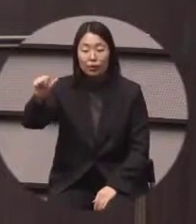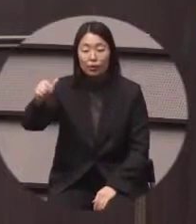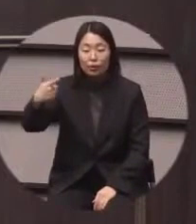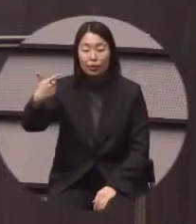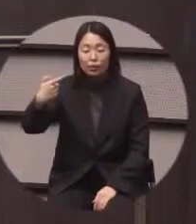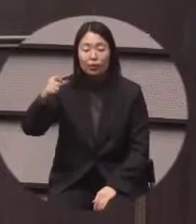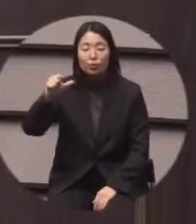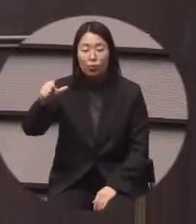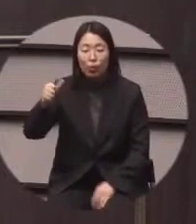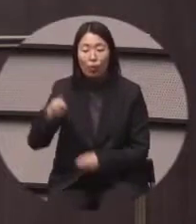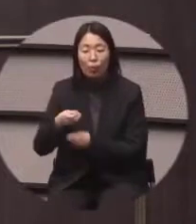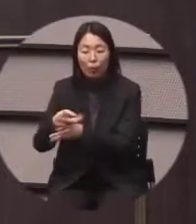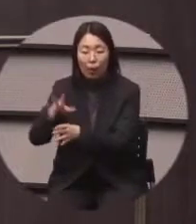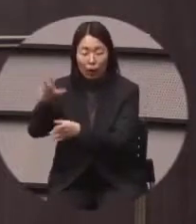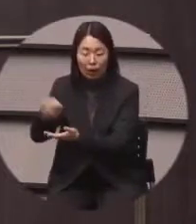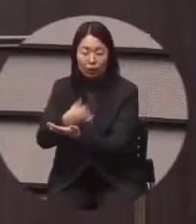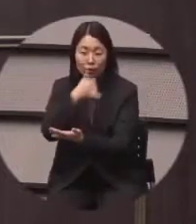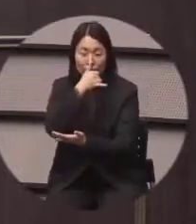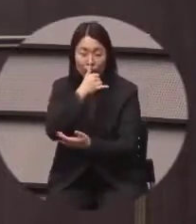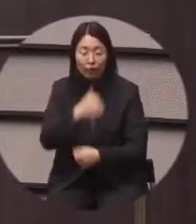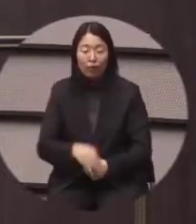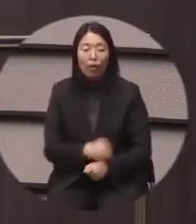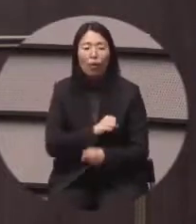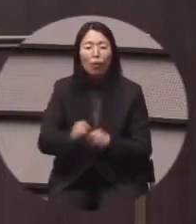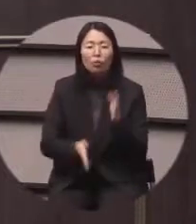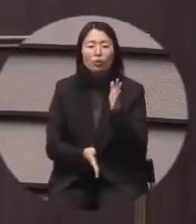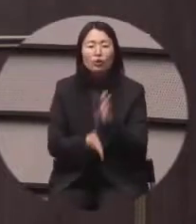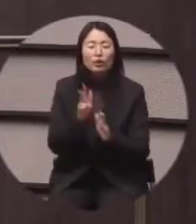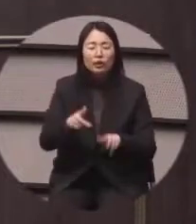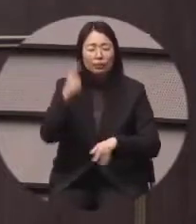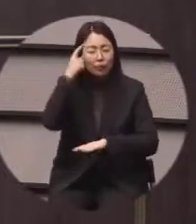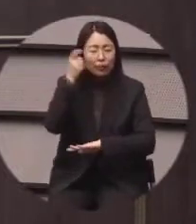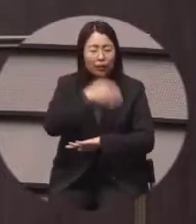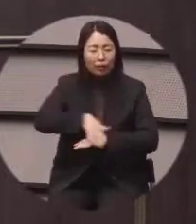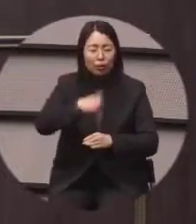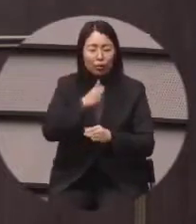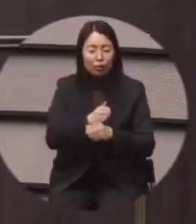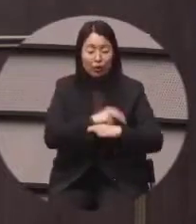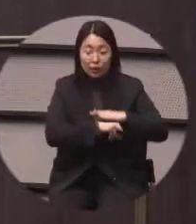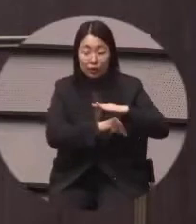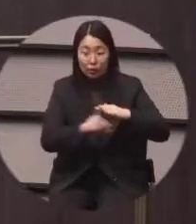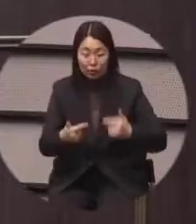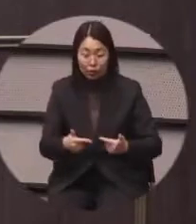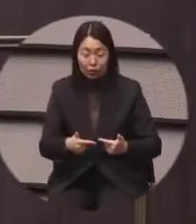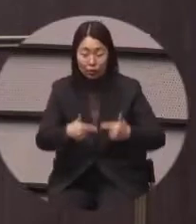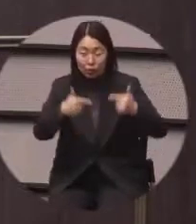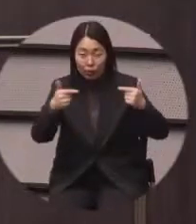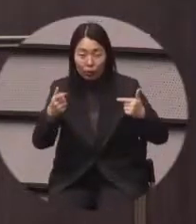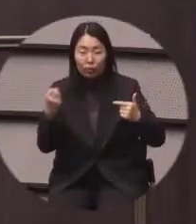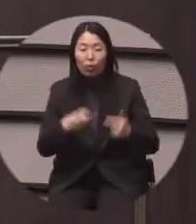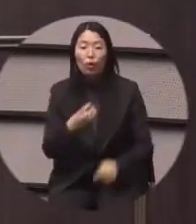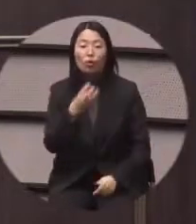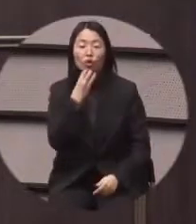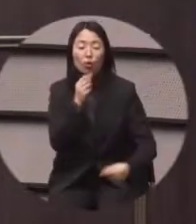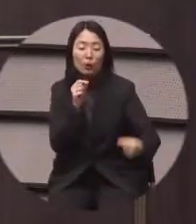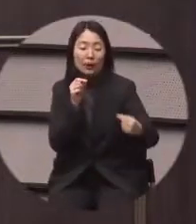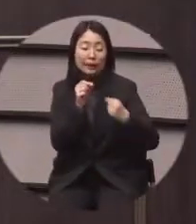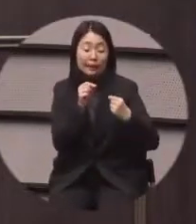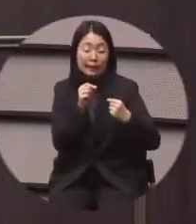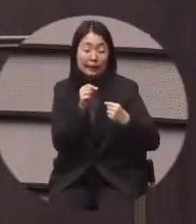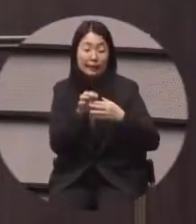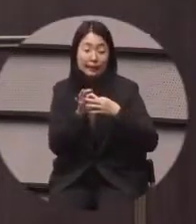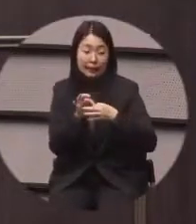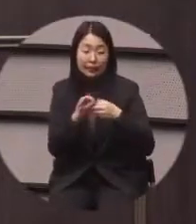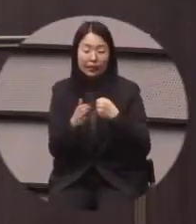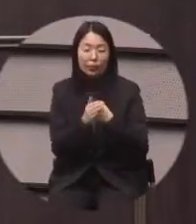317만 7,655평방미터에 이릅니다. 광주시는 현재 계획 중에 있는 전철 노선 추가 및 서울과의 근거리 여건 등으로